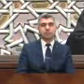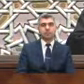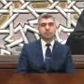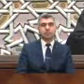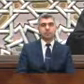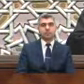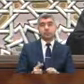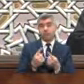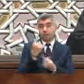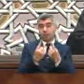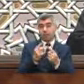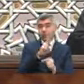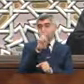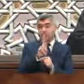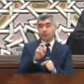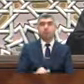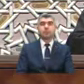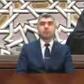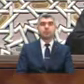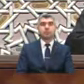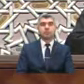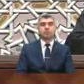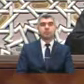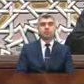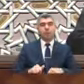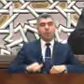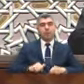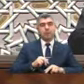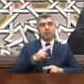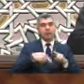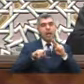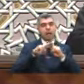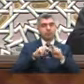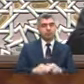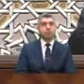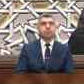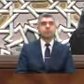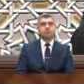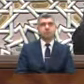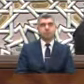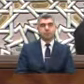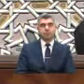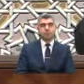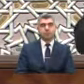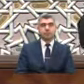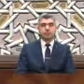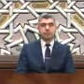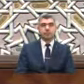هل هناك تعقيب إضافي؟ تفضلوا السيدة الوزيرة فيما تبقى من الوقت.